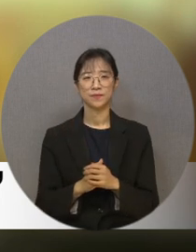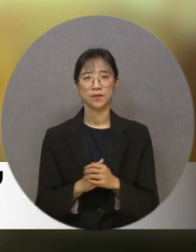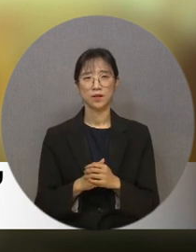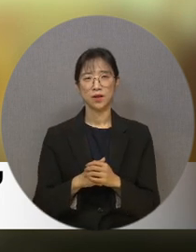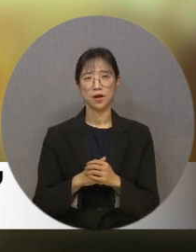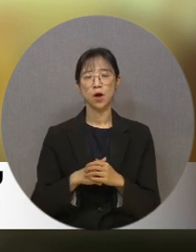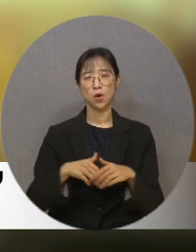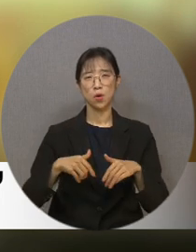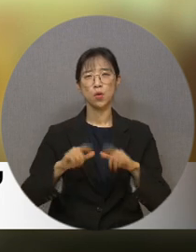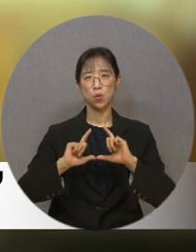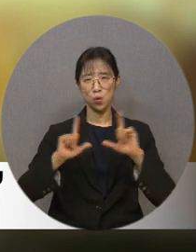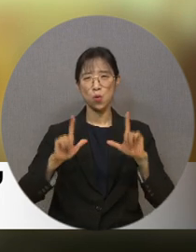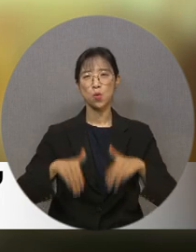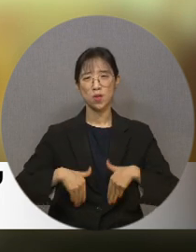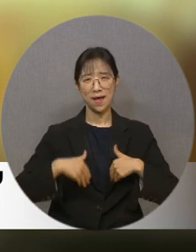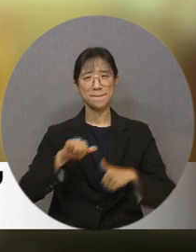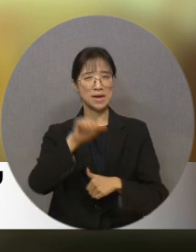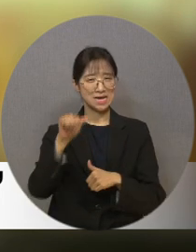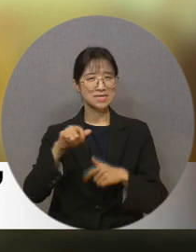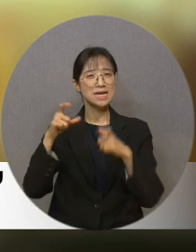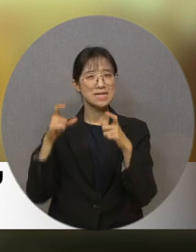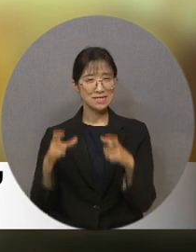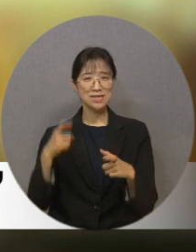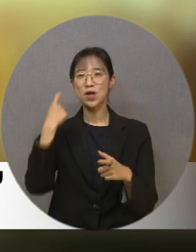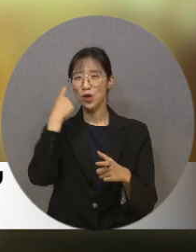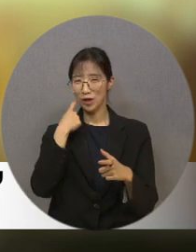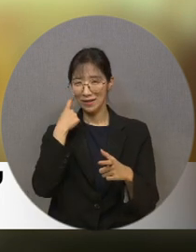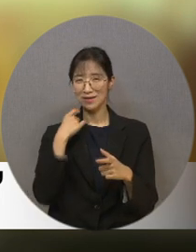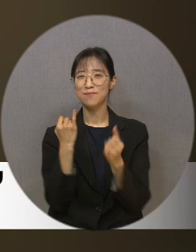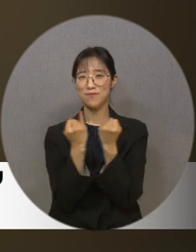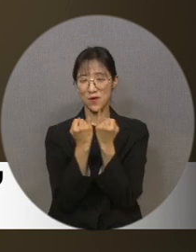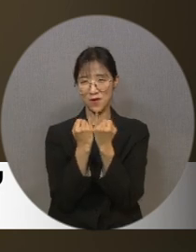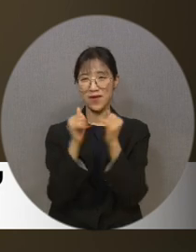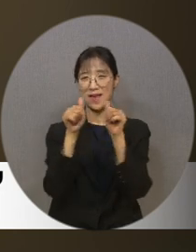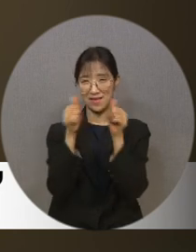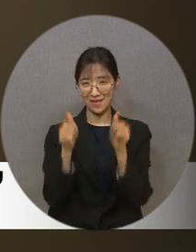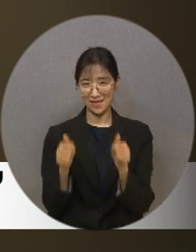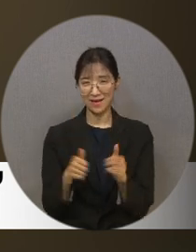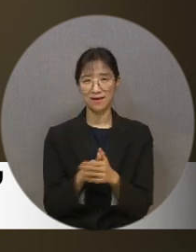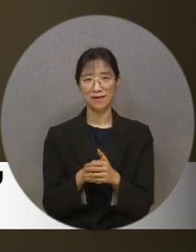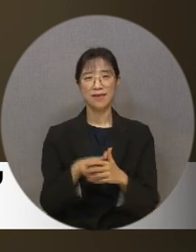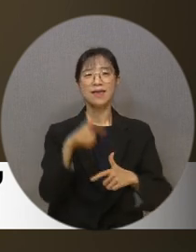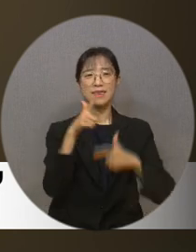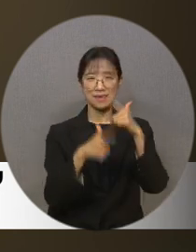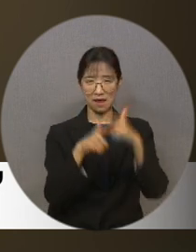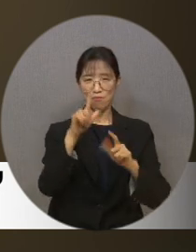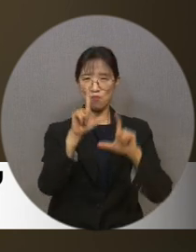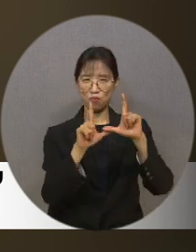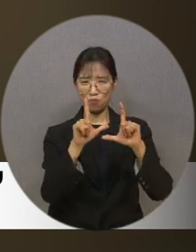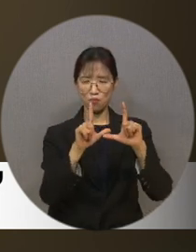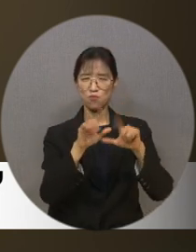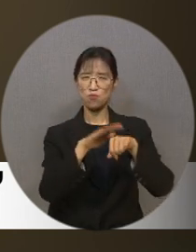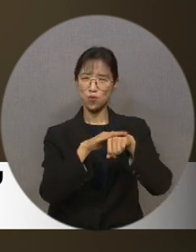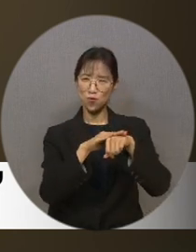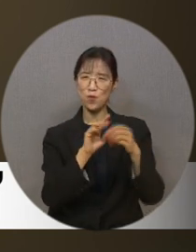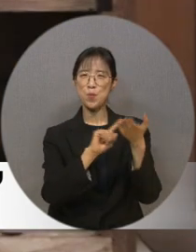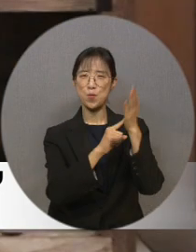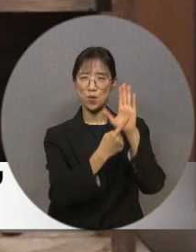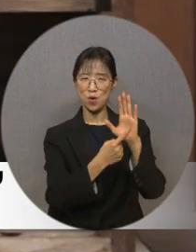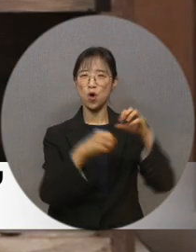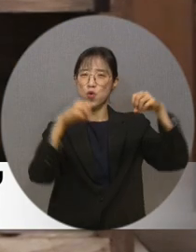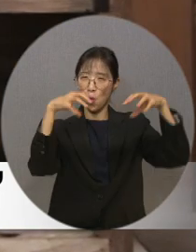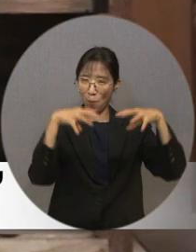동남아를 떠오르게 하는 이국적인 느낌의 여인상. 나무의 질감을 그대로 살려 만든